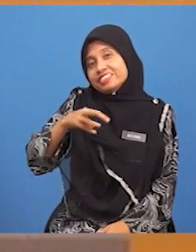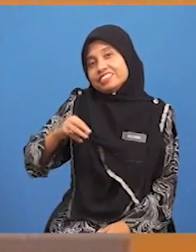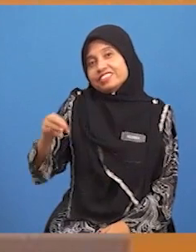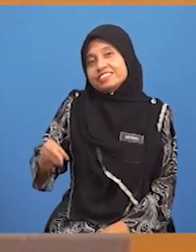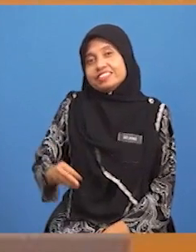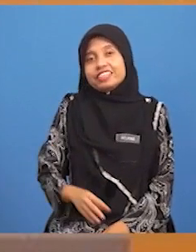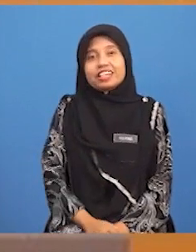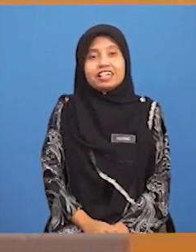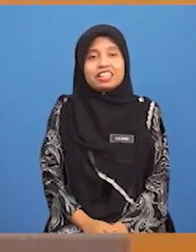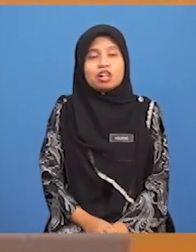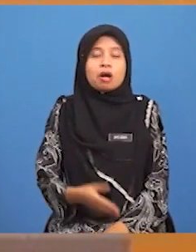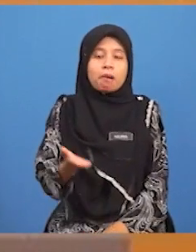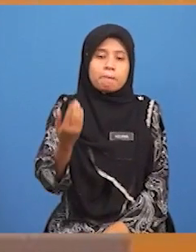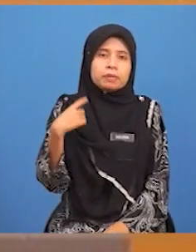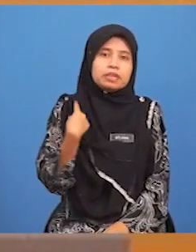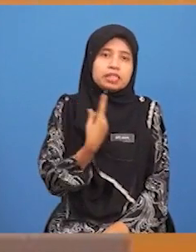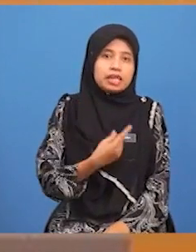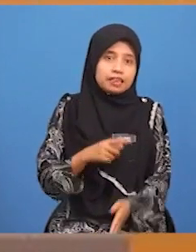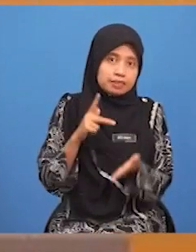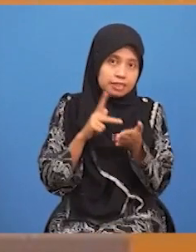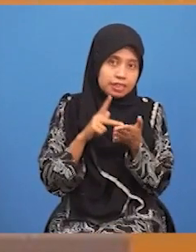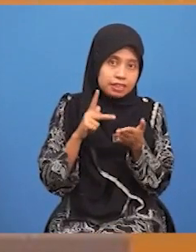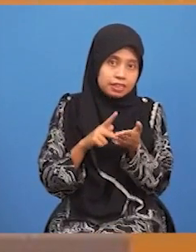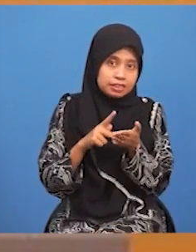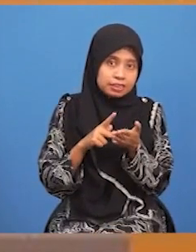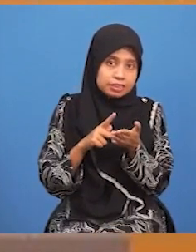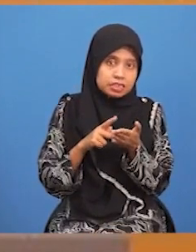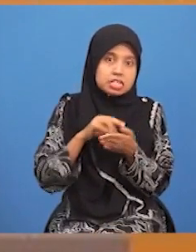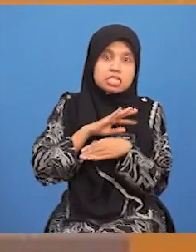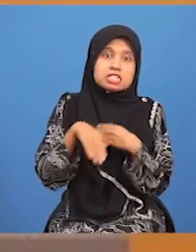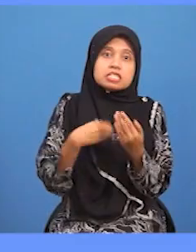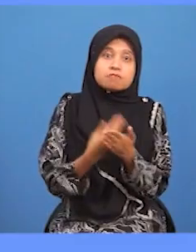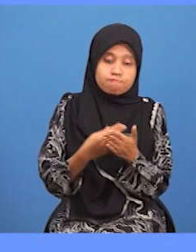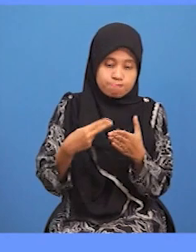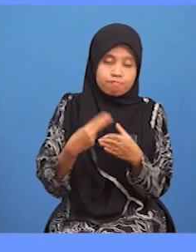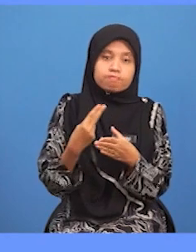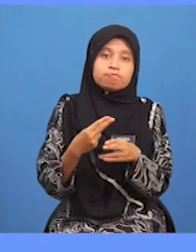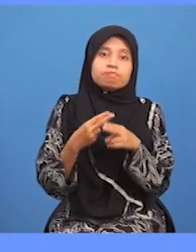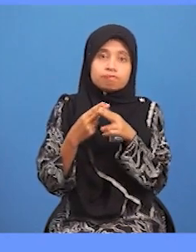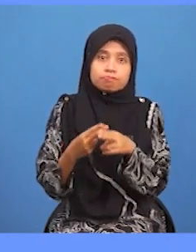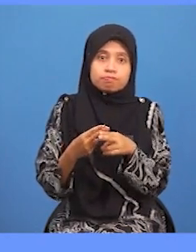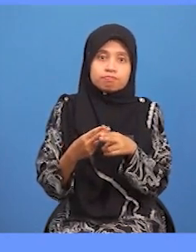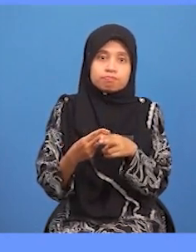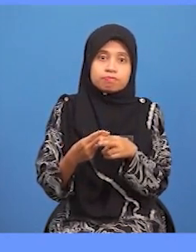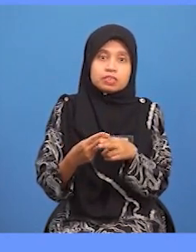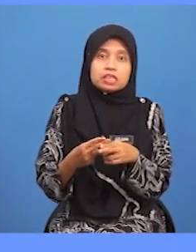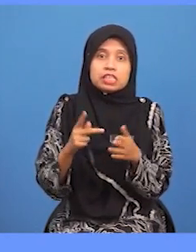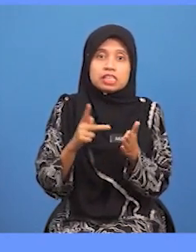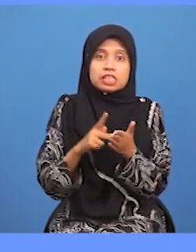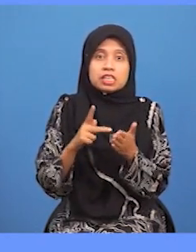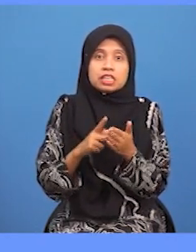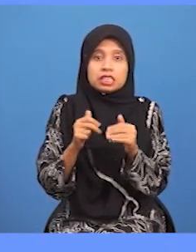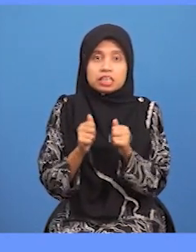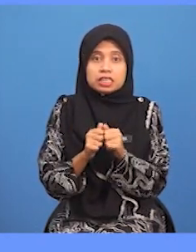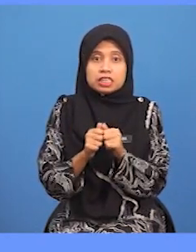murid-murid. Mari kita kira jumlah hasil pula. Jumlah hasil dikira dengan